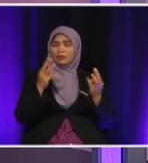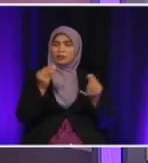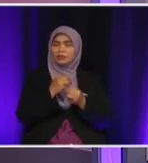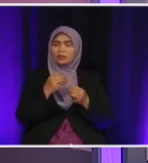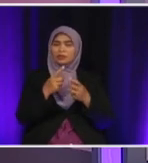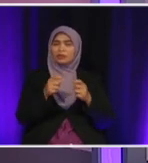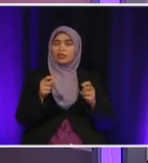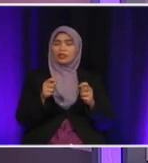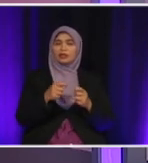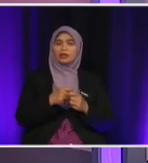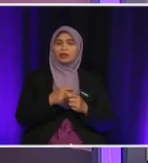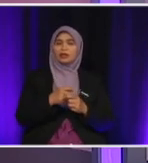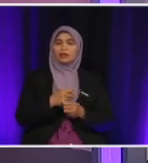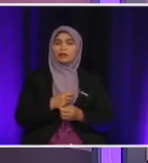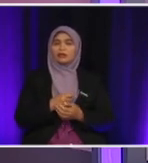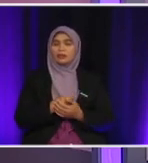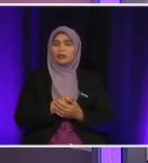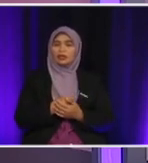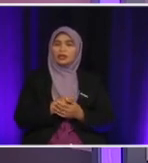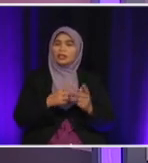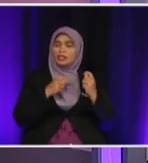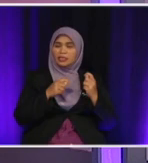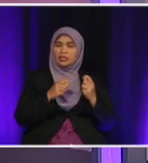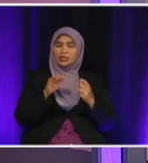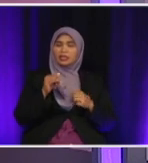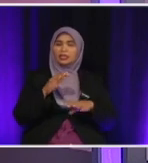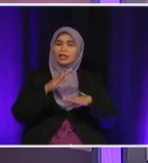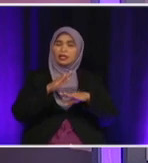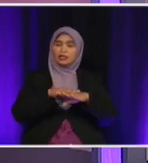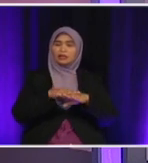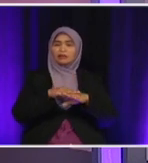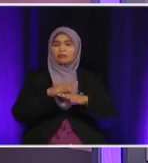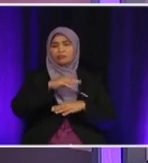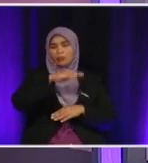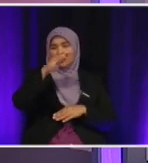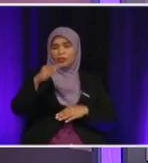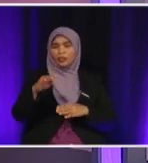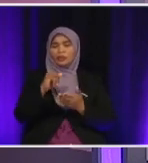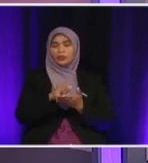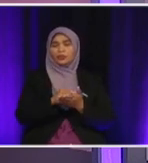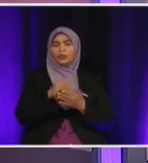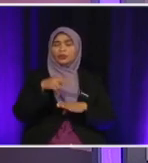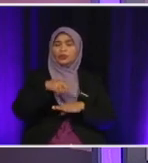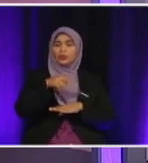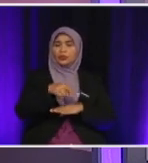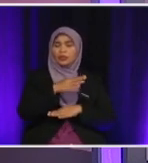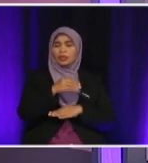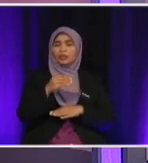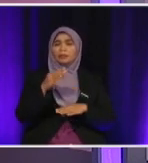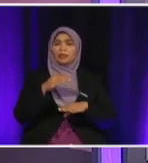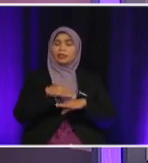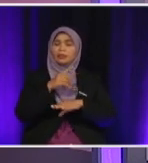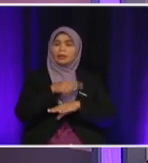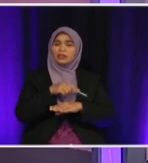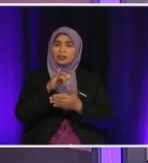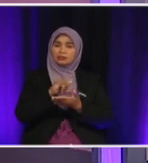dan ada rampasan perang tentara yang di atas bukit tadi turun dan pada masa itulah hal Awali